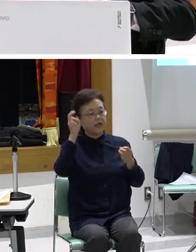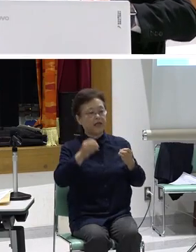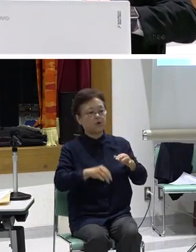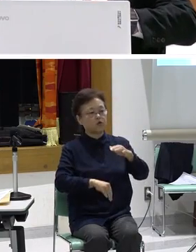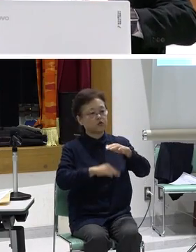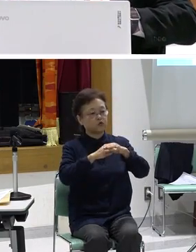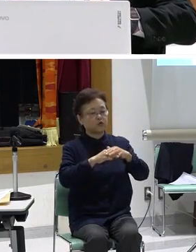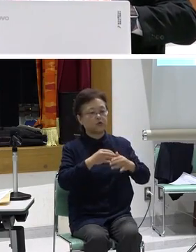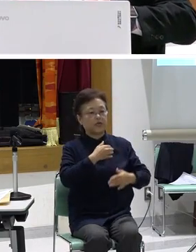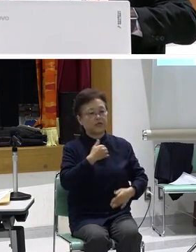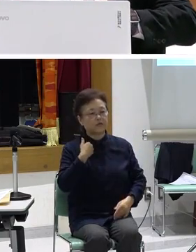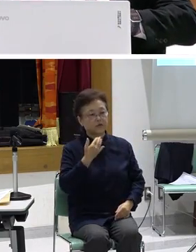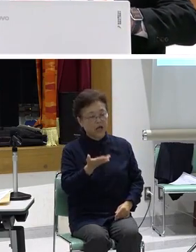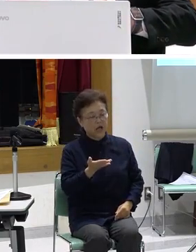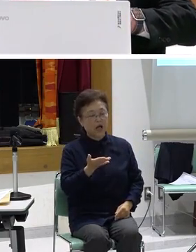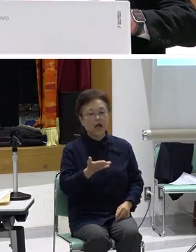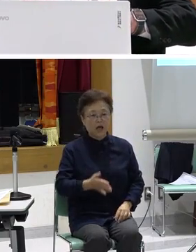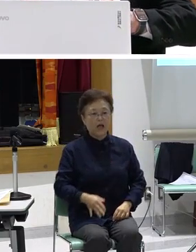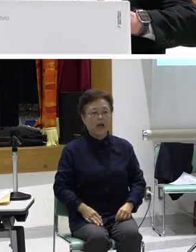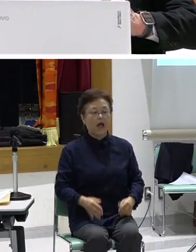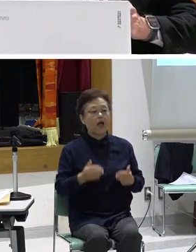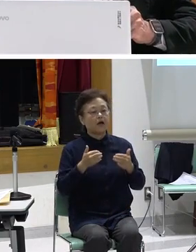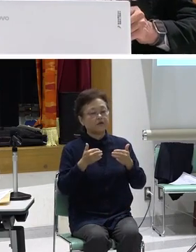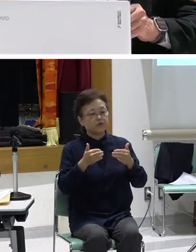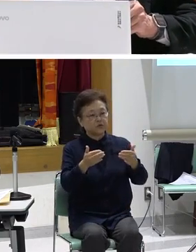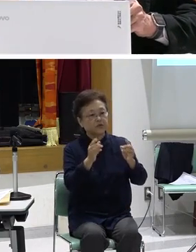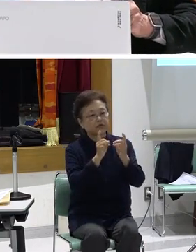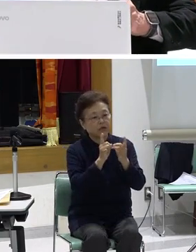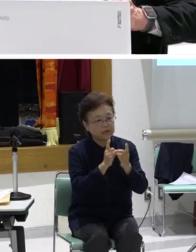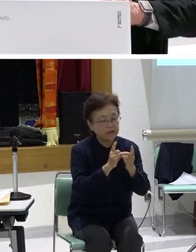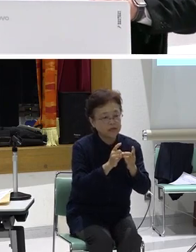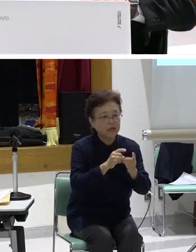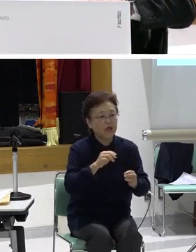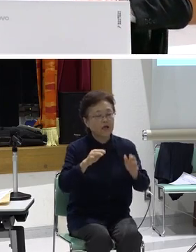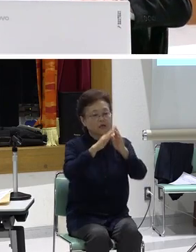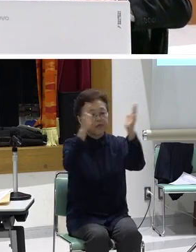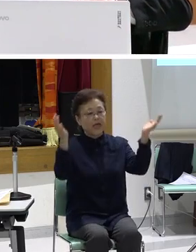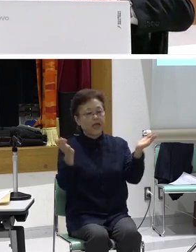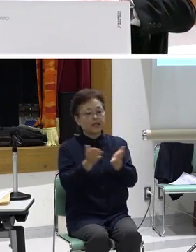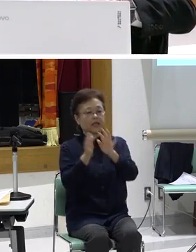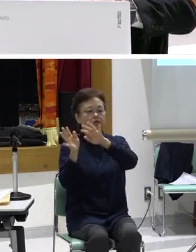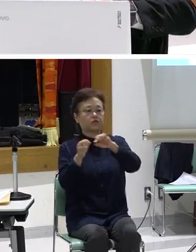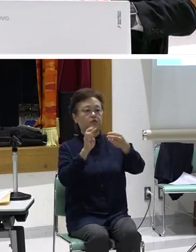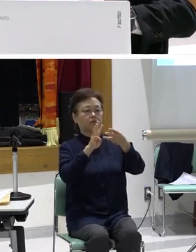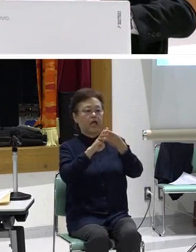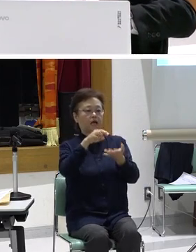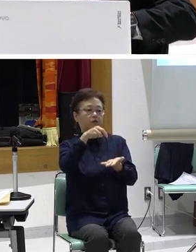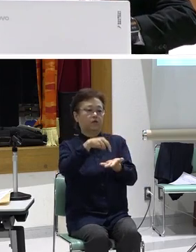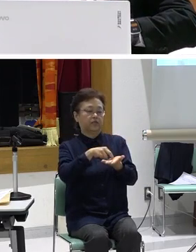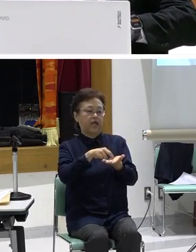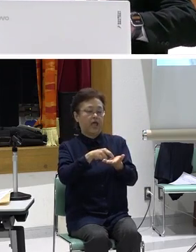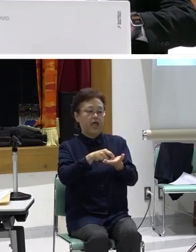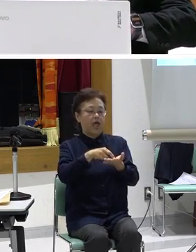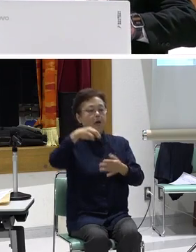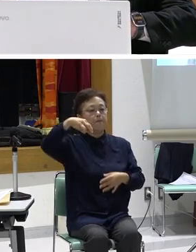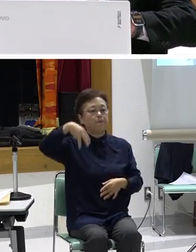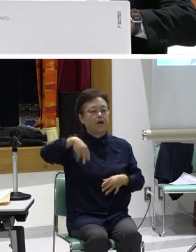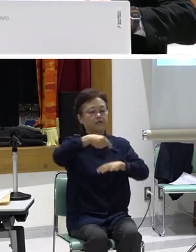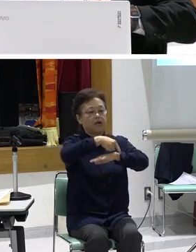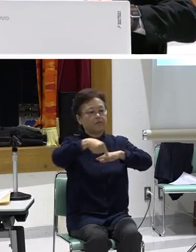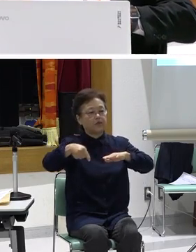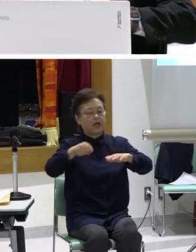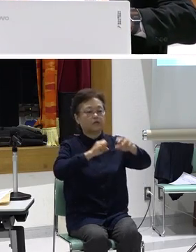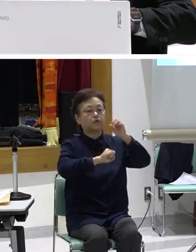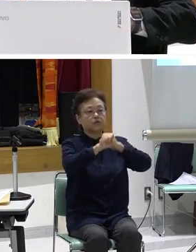部局を巻き込んだ推進体制づくり、オールスイタとしてやっぱりマスタープランを取り組んでいこう、バリアフリー取り組んでいこ